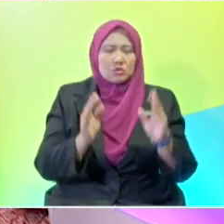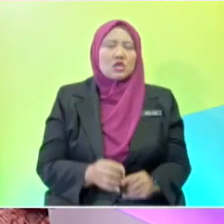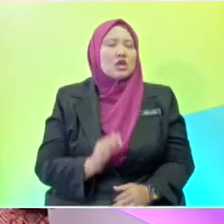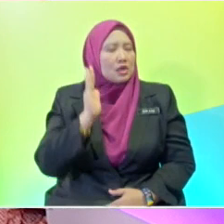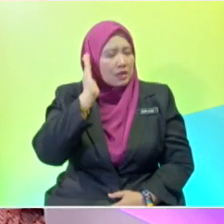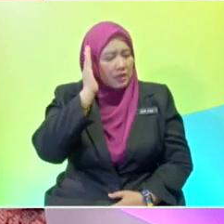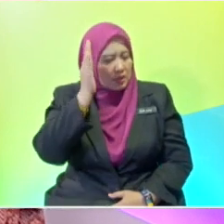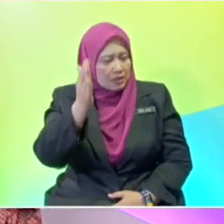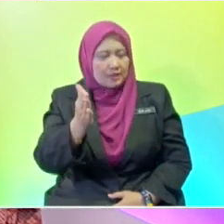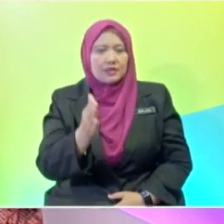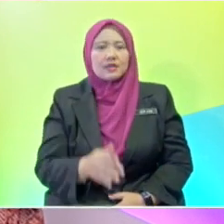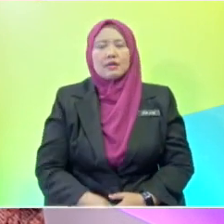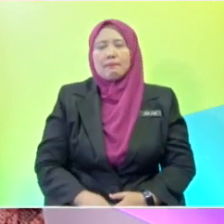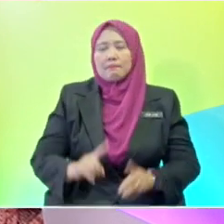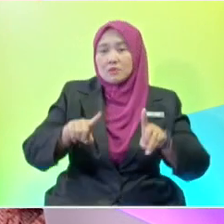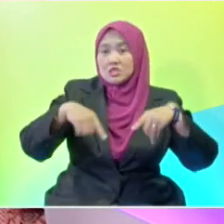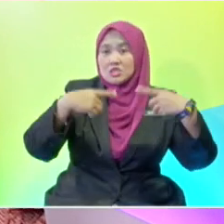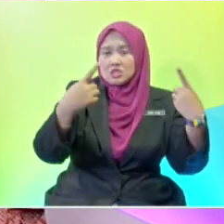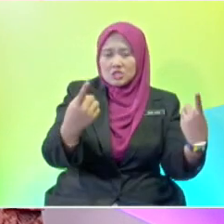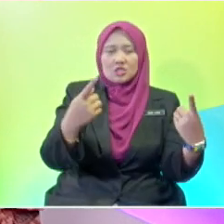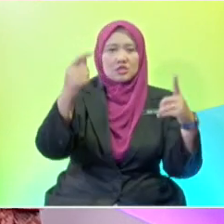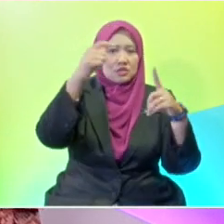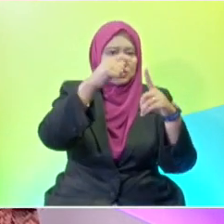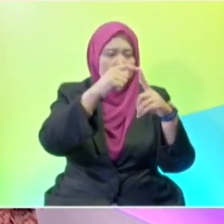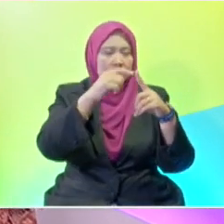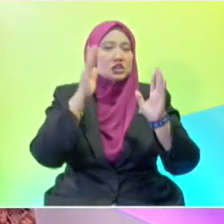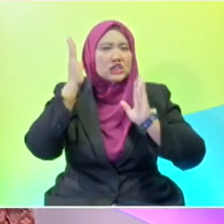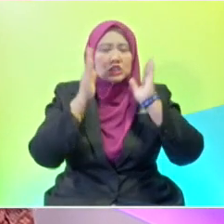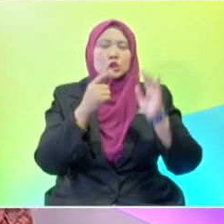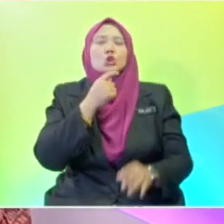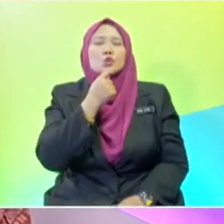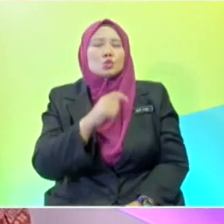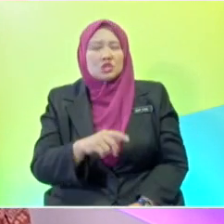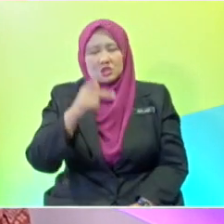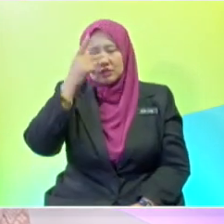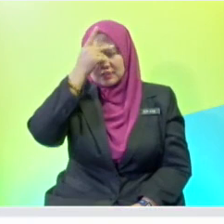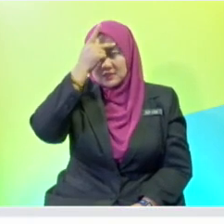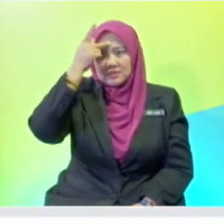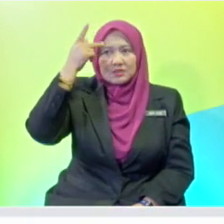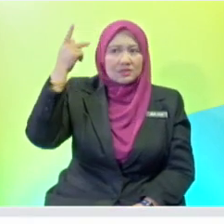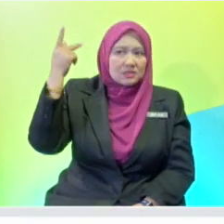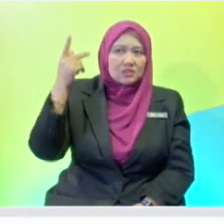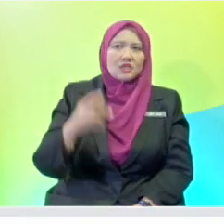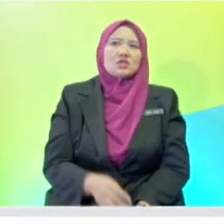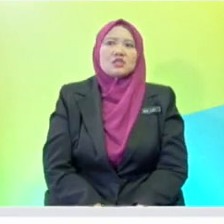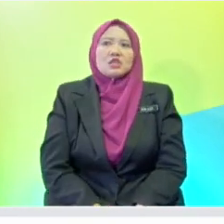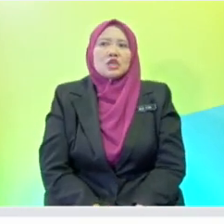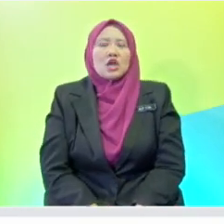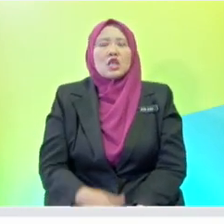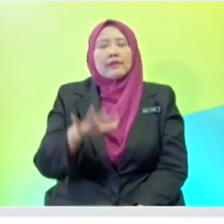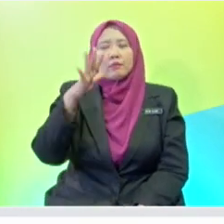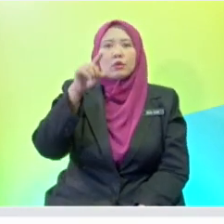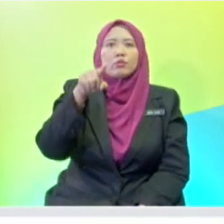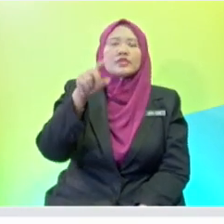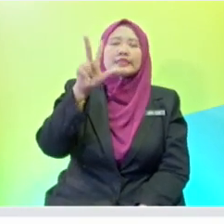pada tahun 2030 Mengapa dikatakan negara itu ya yaitu karena 15